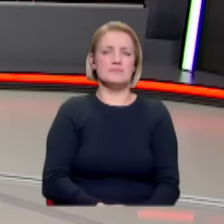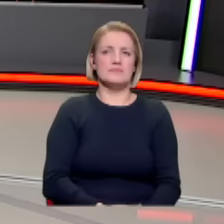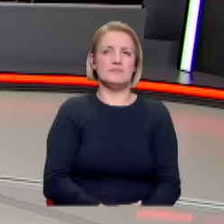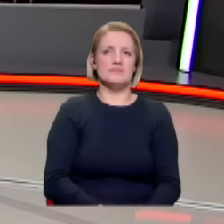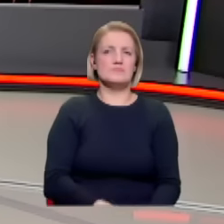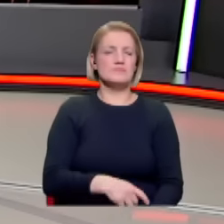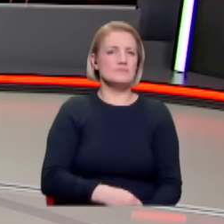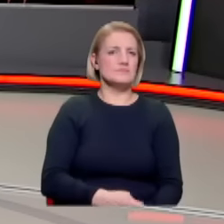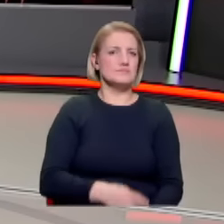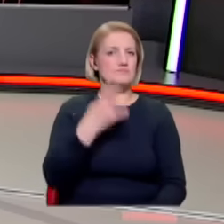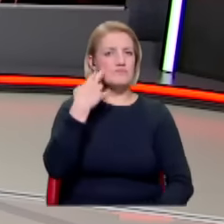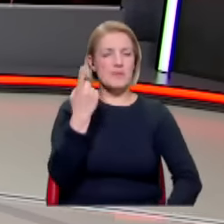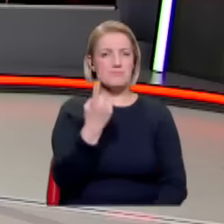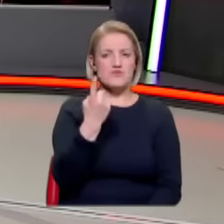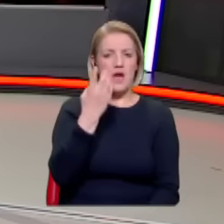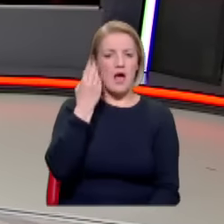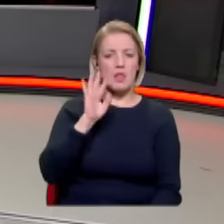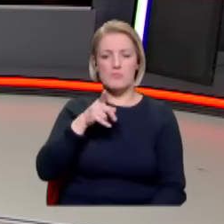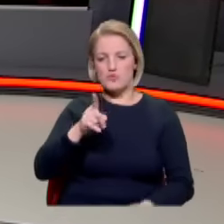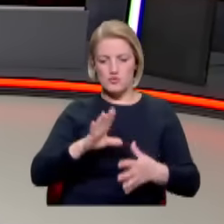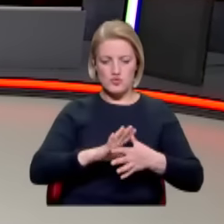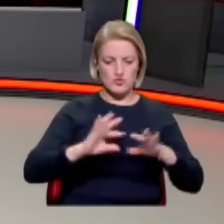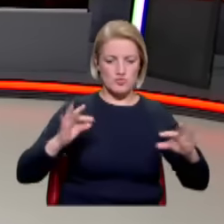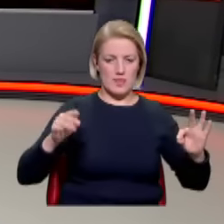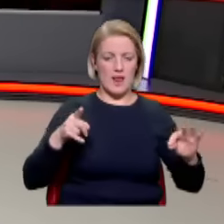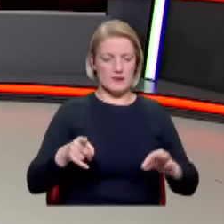Evet, bir şey anlamıyoruz bütün bu sözlerden.